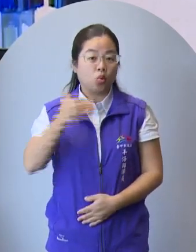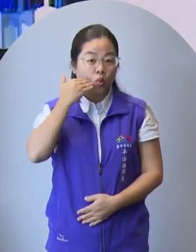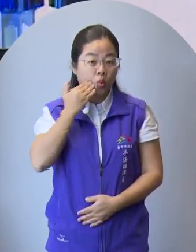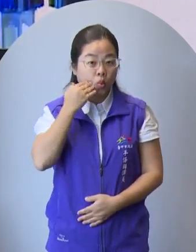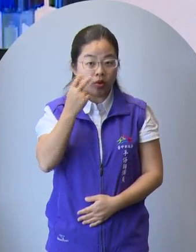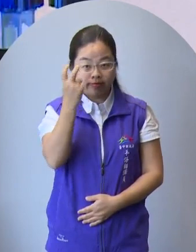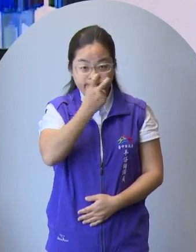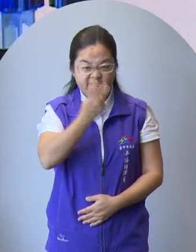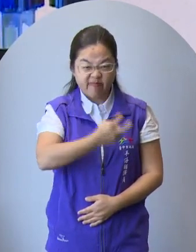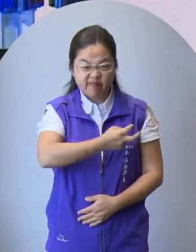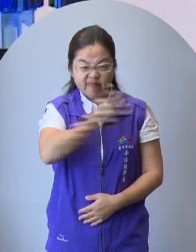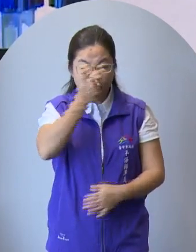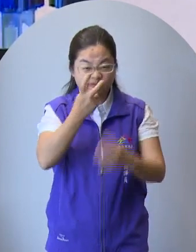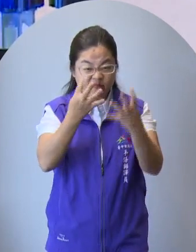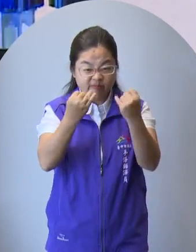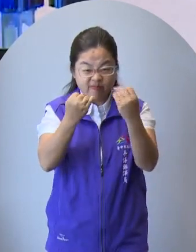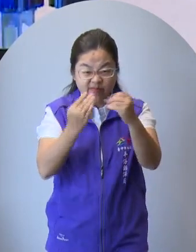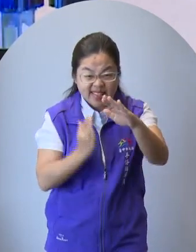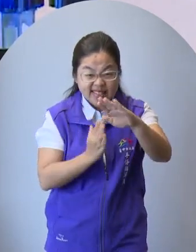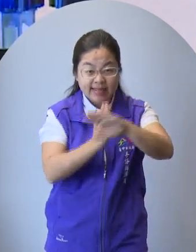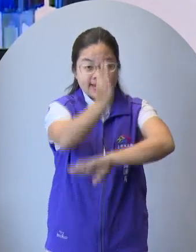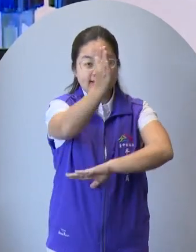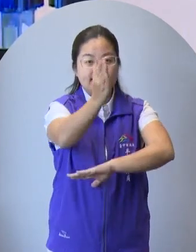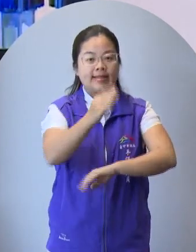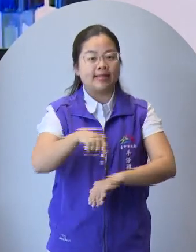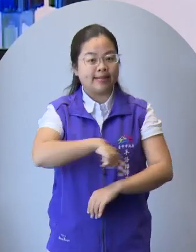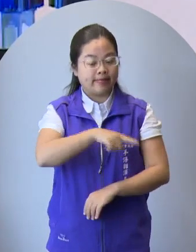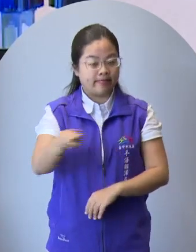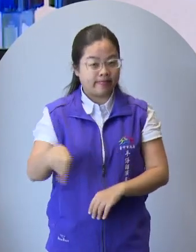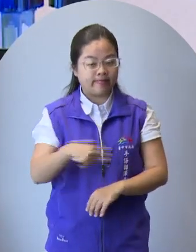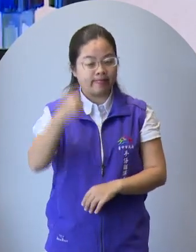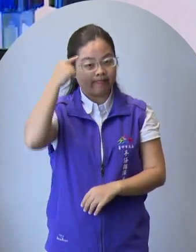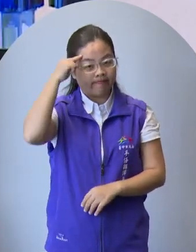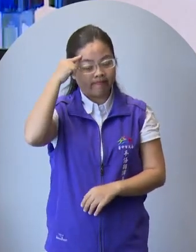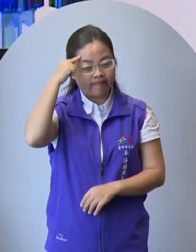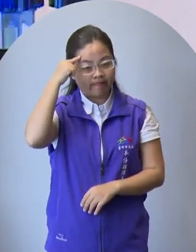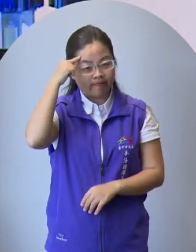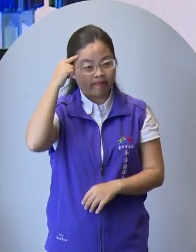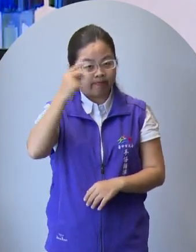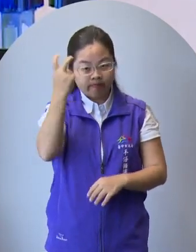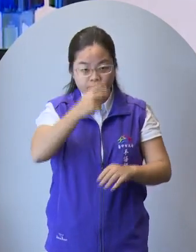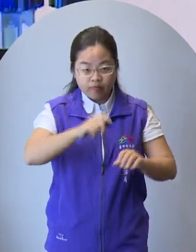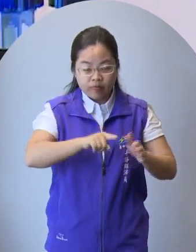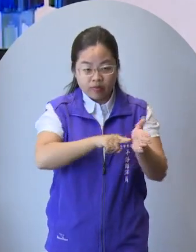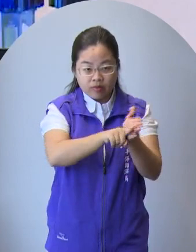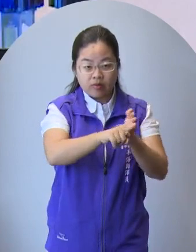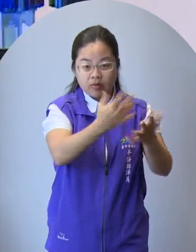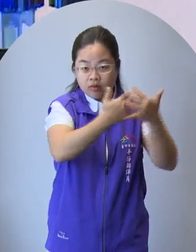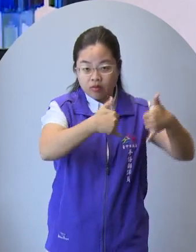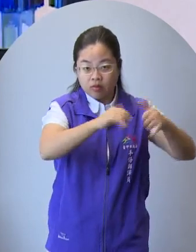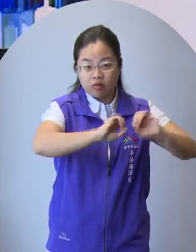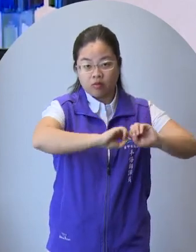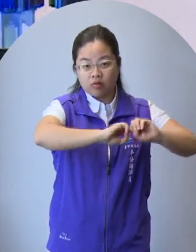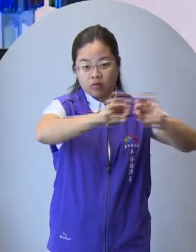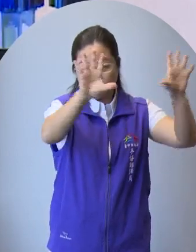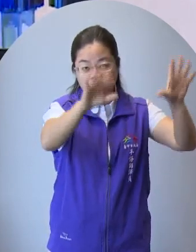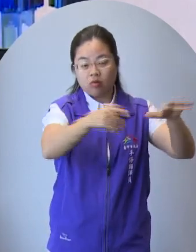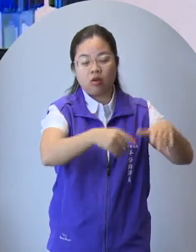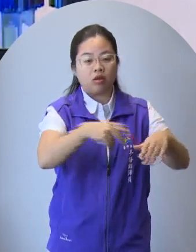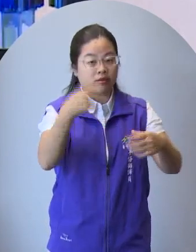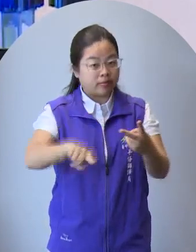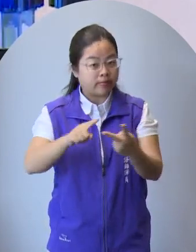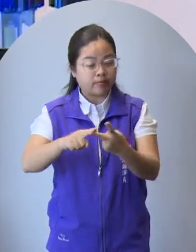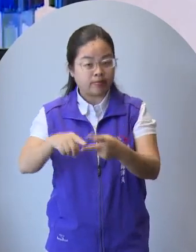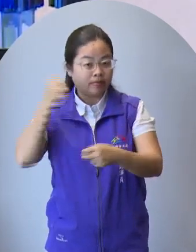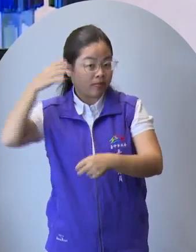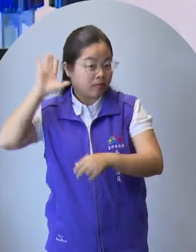出来超标或异常的哈，我们除了在这个检验专区公布以外呢，我们也会透过新闻提